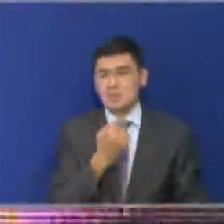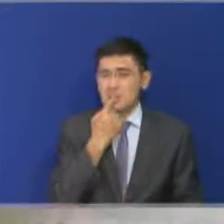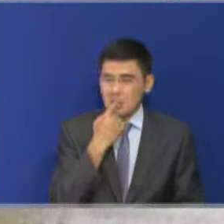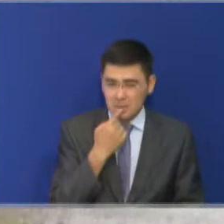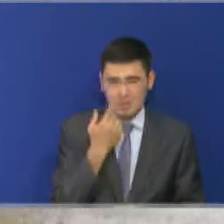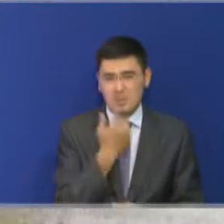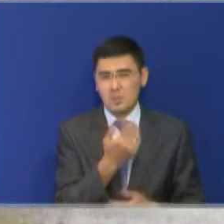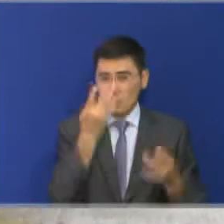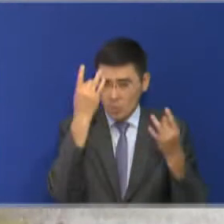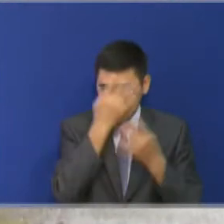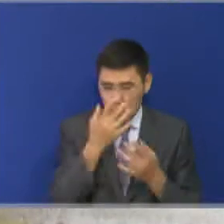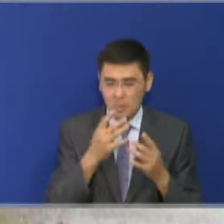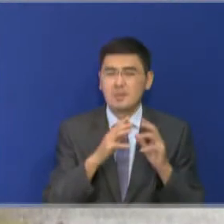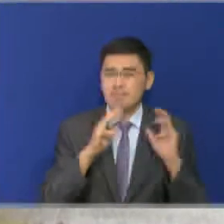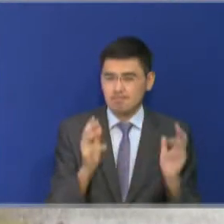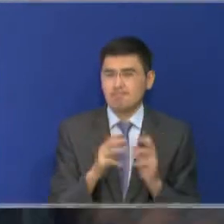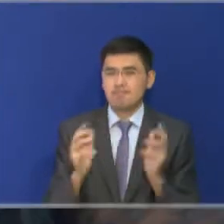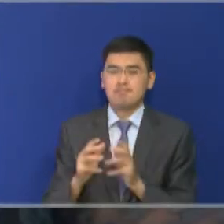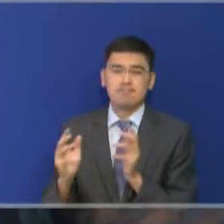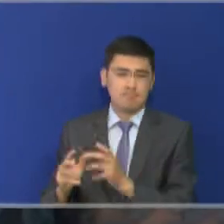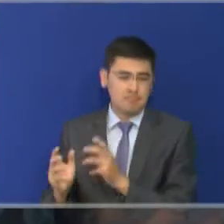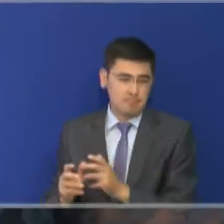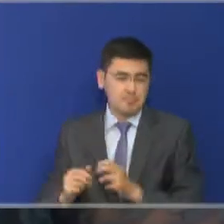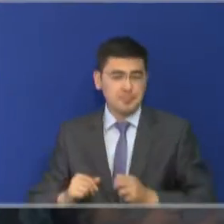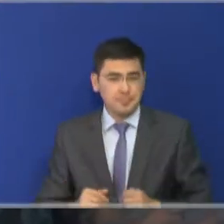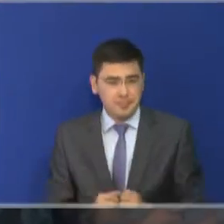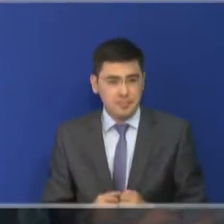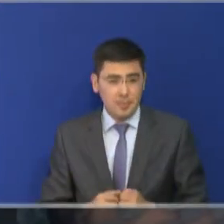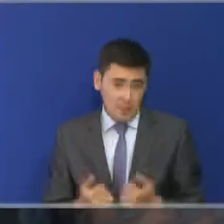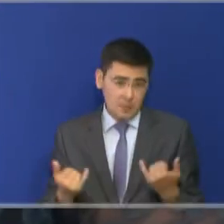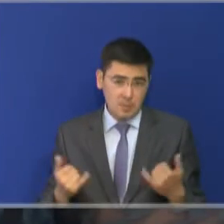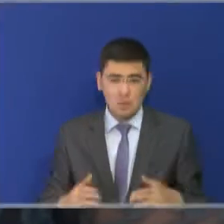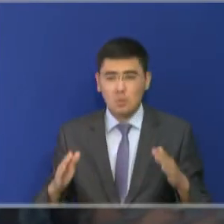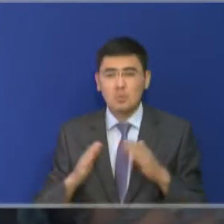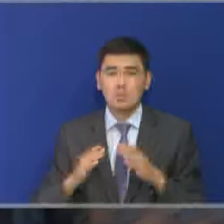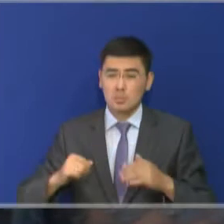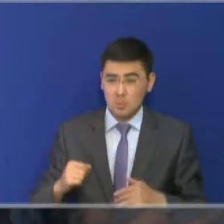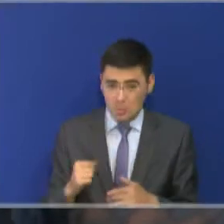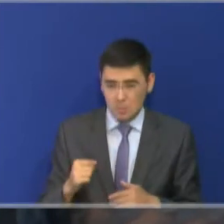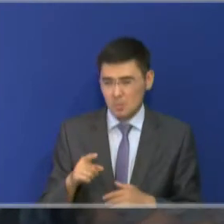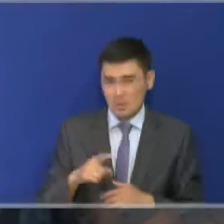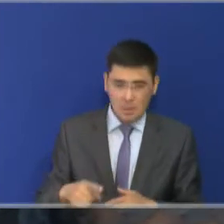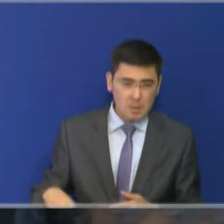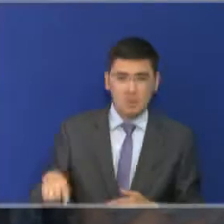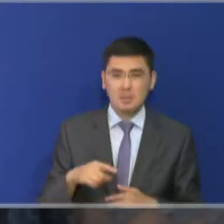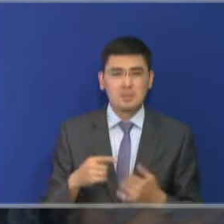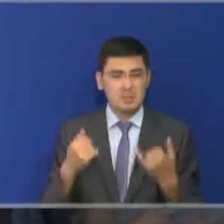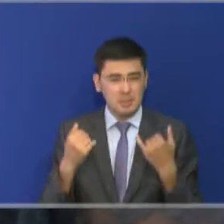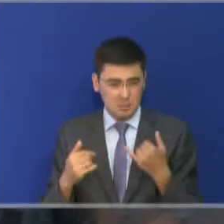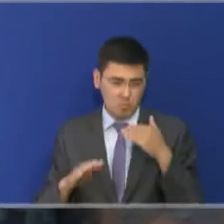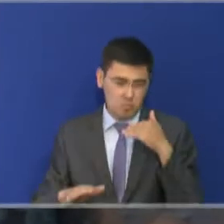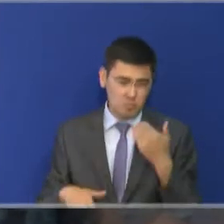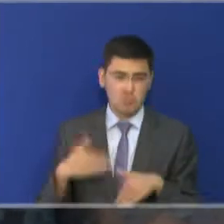Достық үйлері қазір дамып келе жатыр, өздерінің үлестерін қос келеді. Ең